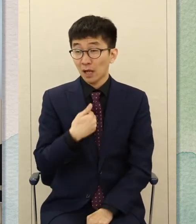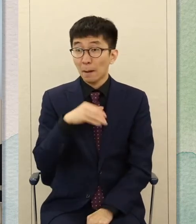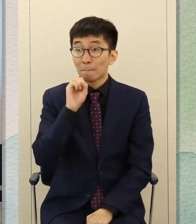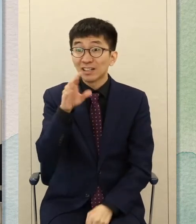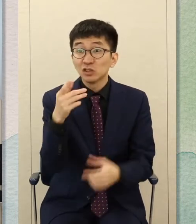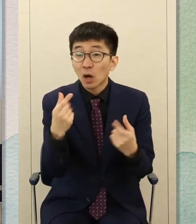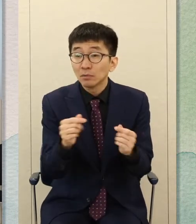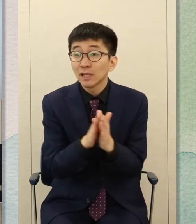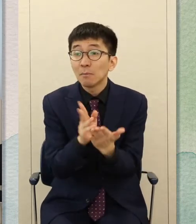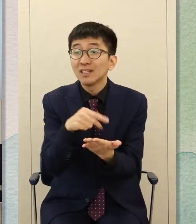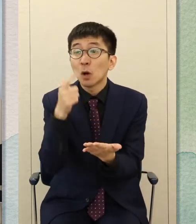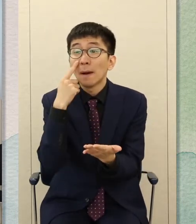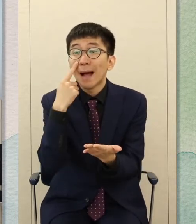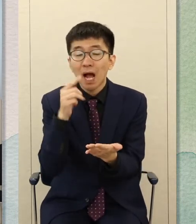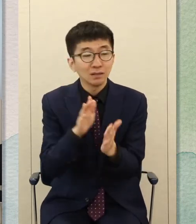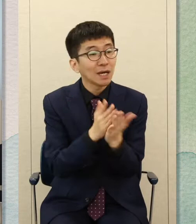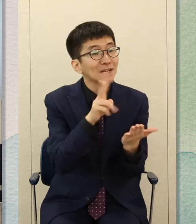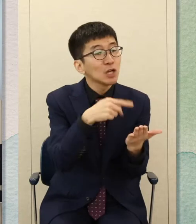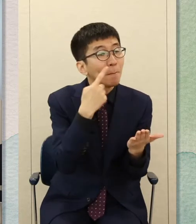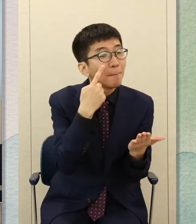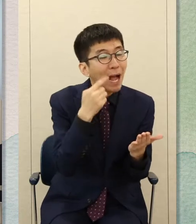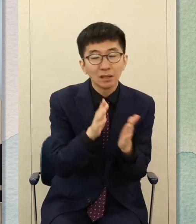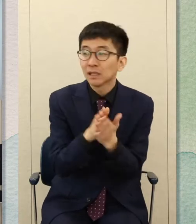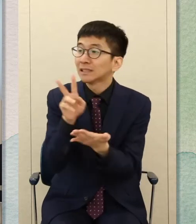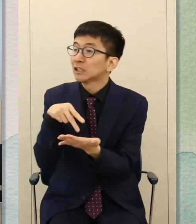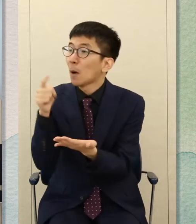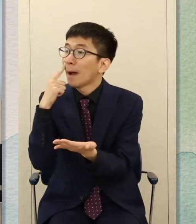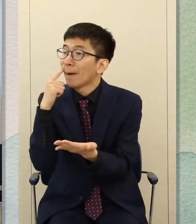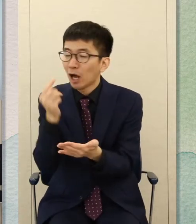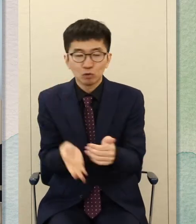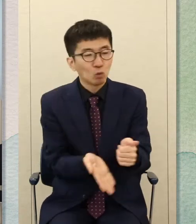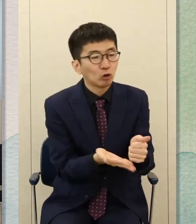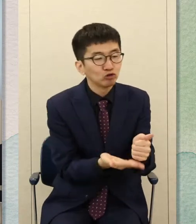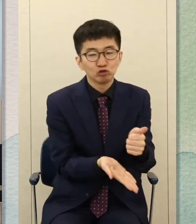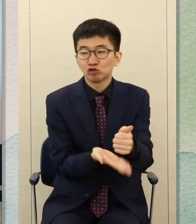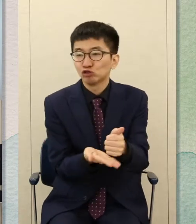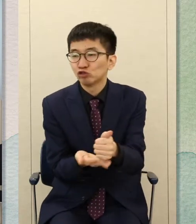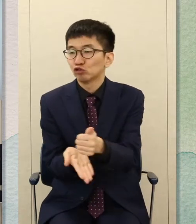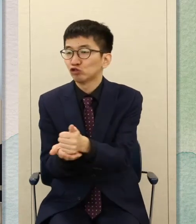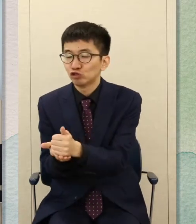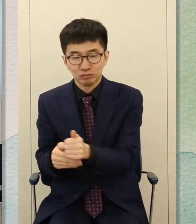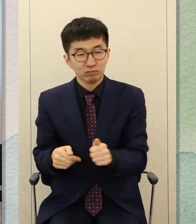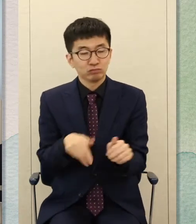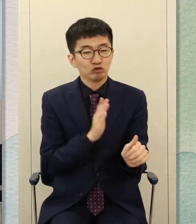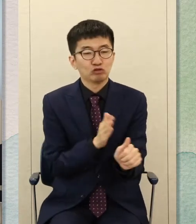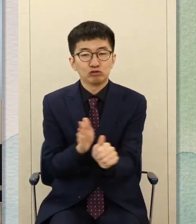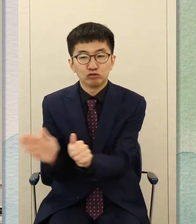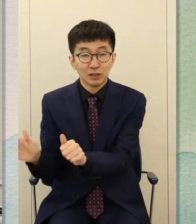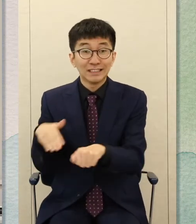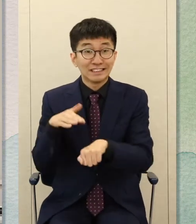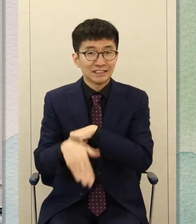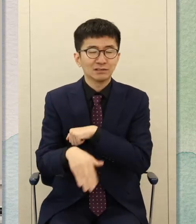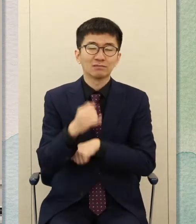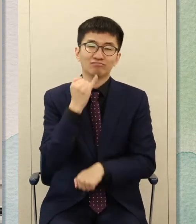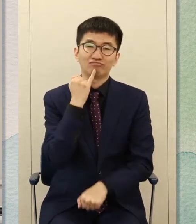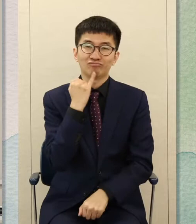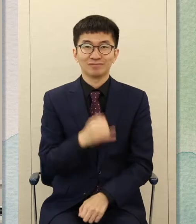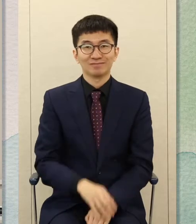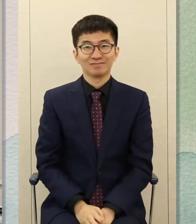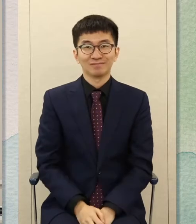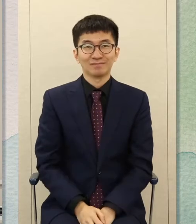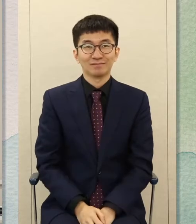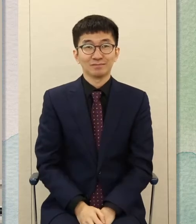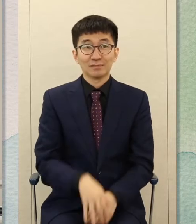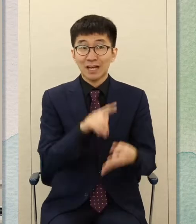얘기했듯이 너네도 읽어봐 라고 주변에 책 읽기를 자꾸 권하는 사람들이어야 되는 거죠. 자, 이런